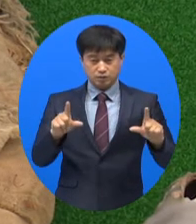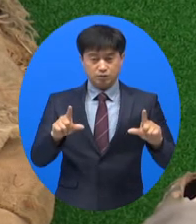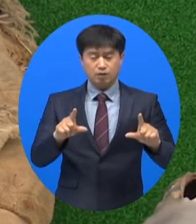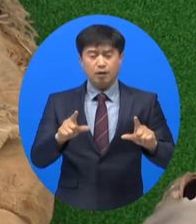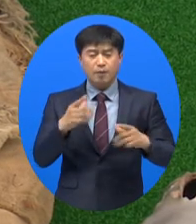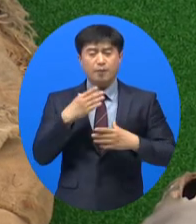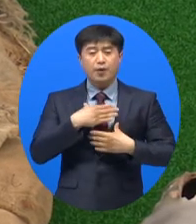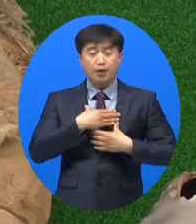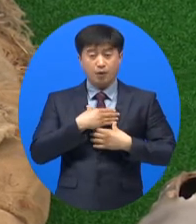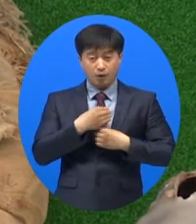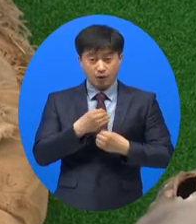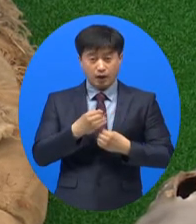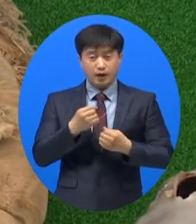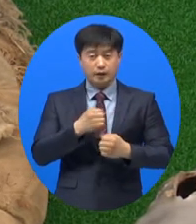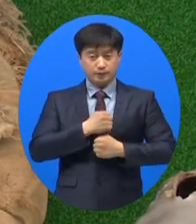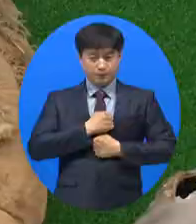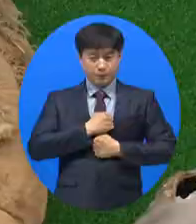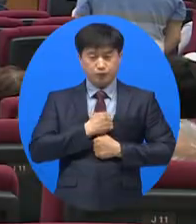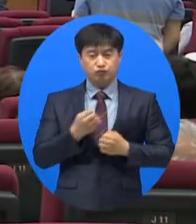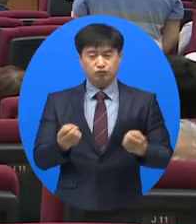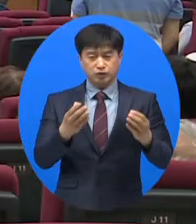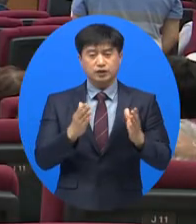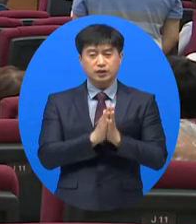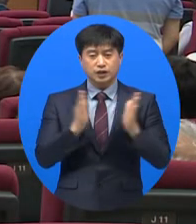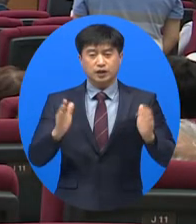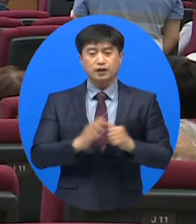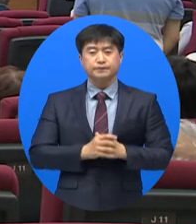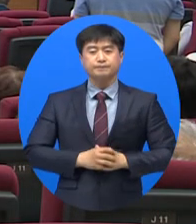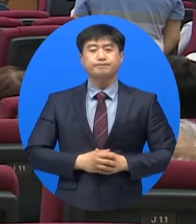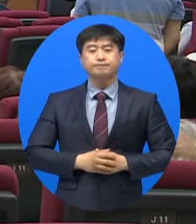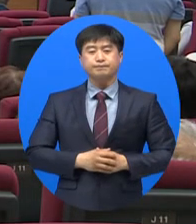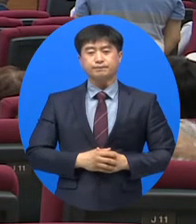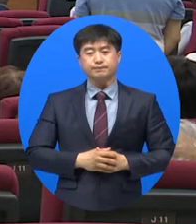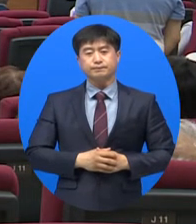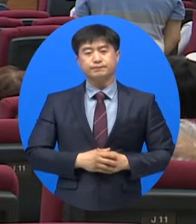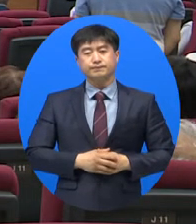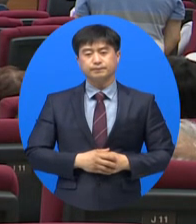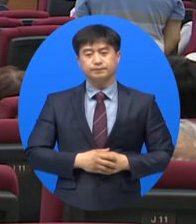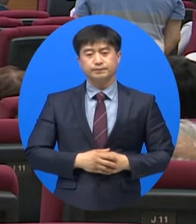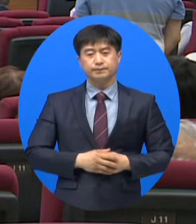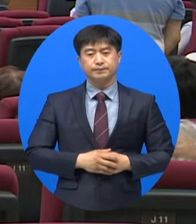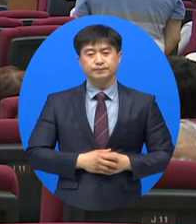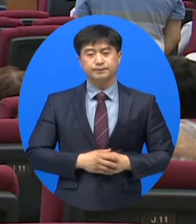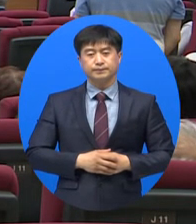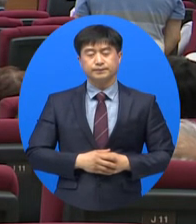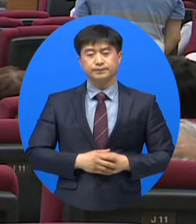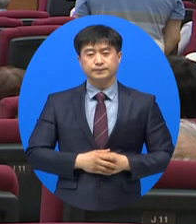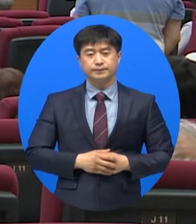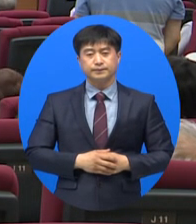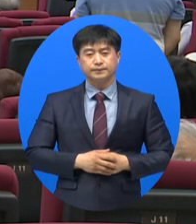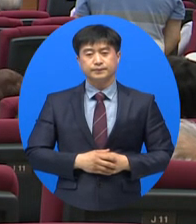경기 평화 안보 한마당 을 개최했습니다 경기 gtv 서문 0입니다